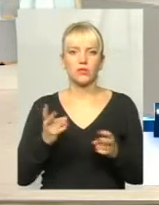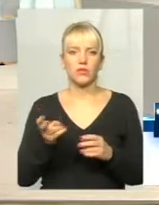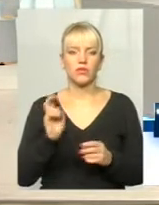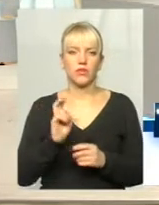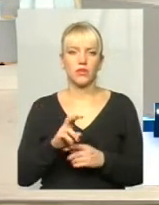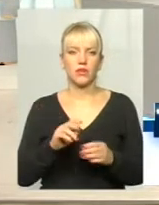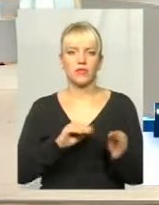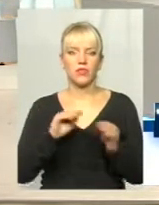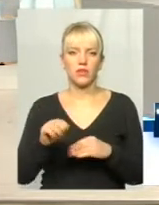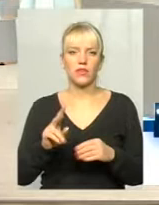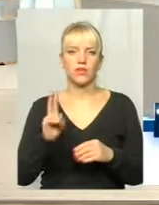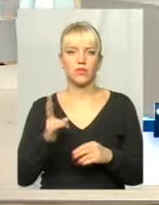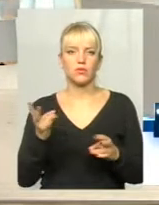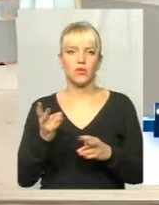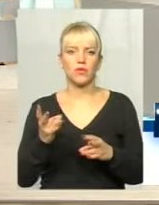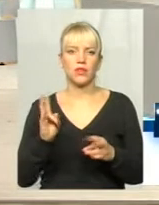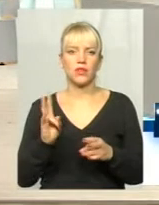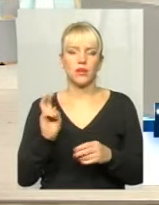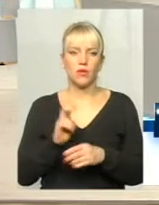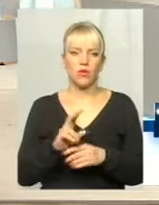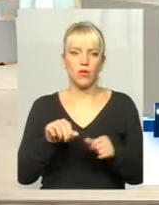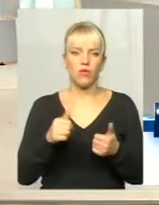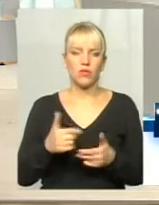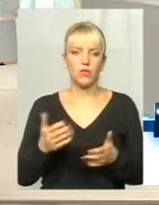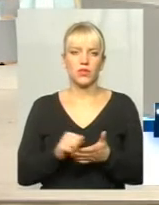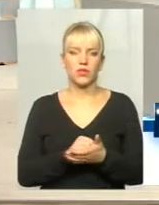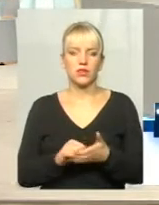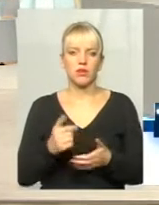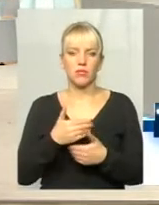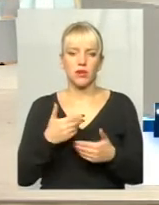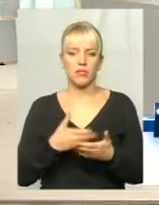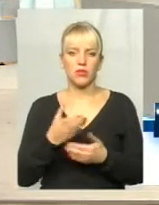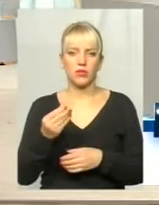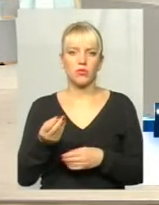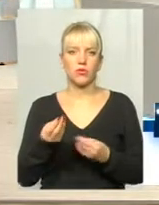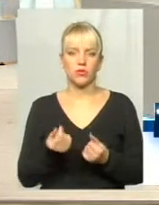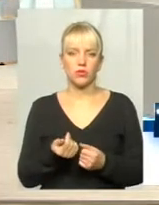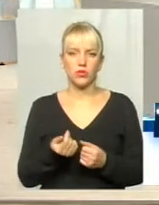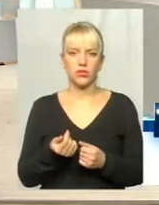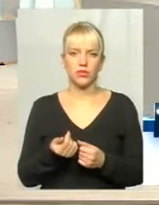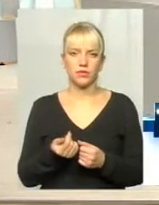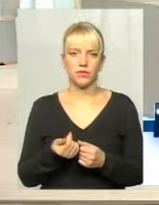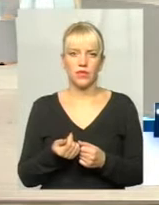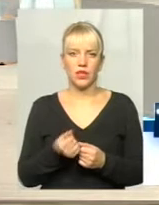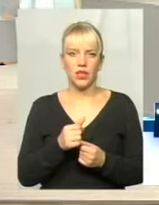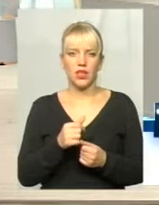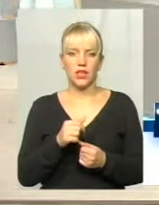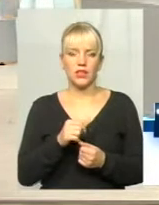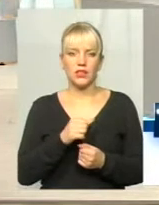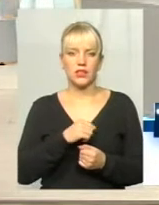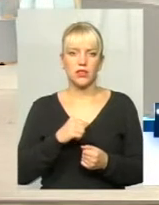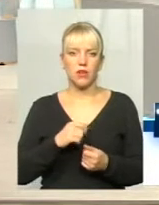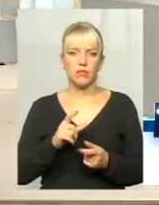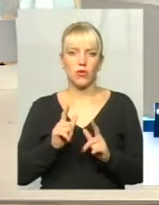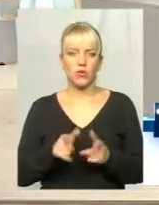прийти встановити, хтось повинен встановити якісь неполадки. Ми платимо гроші там,